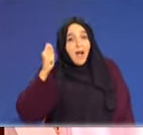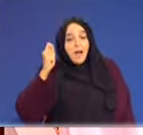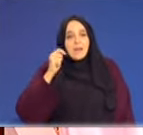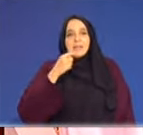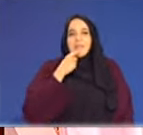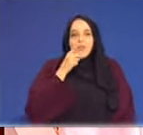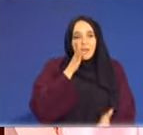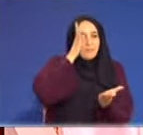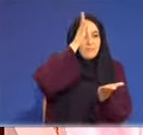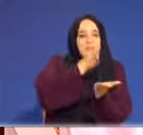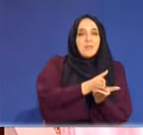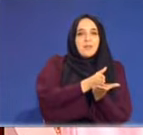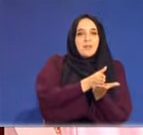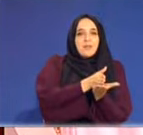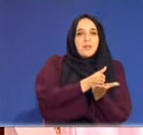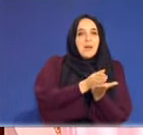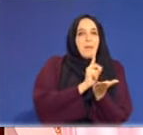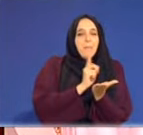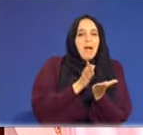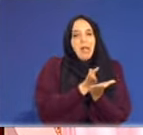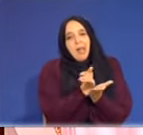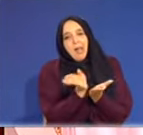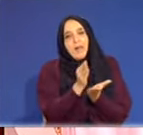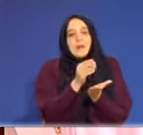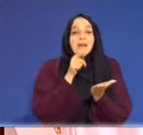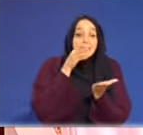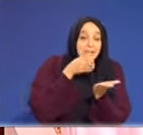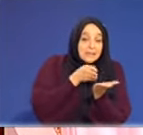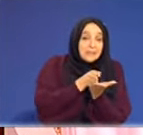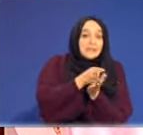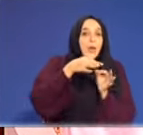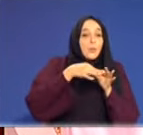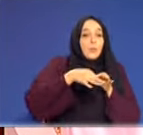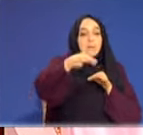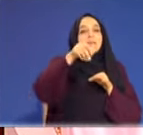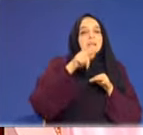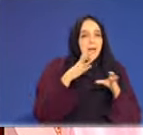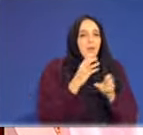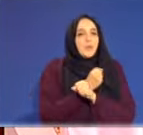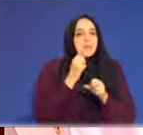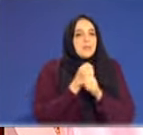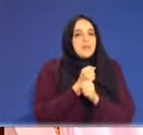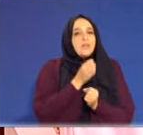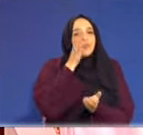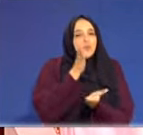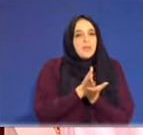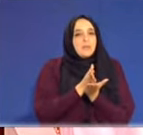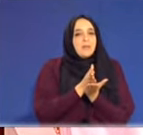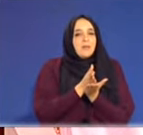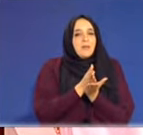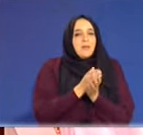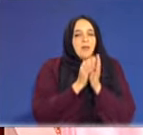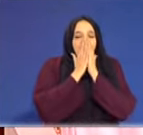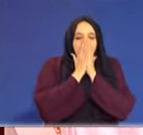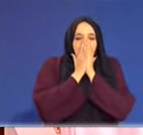وعدم اعوجاجها، لأنها تحقق المقاصد والغايات وتحقق العدل. العدل، نعم.